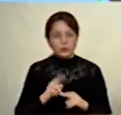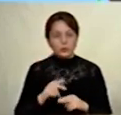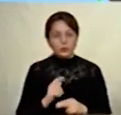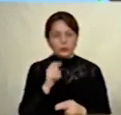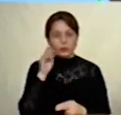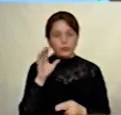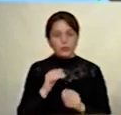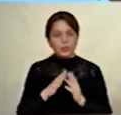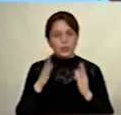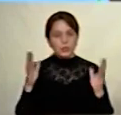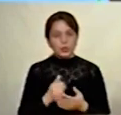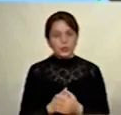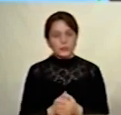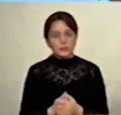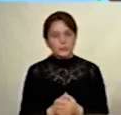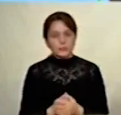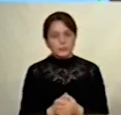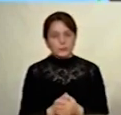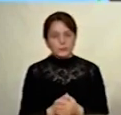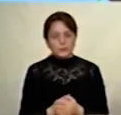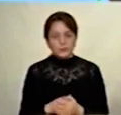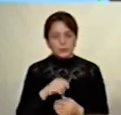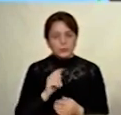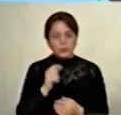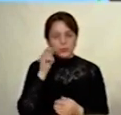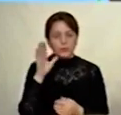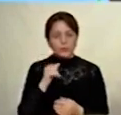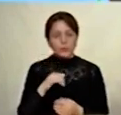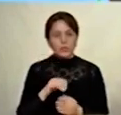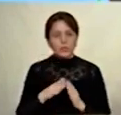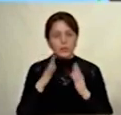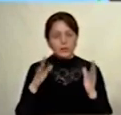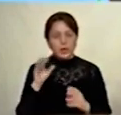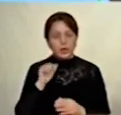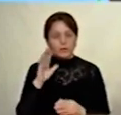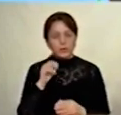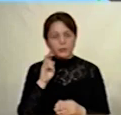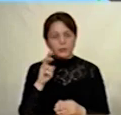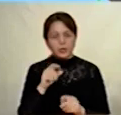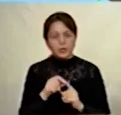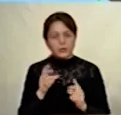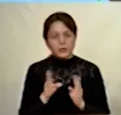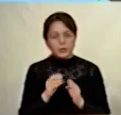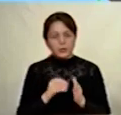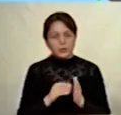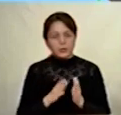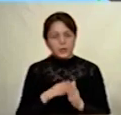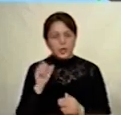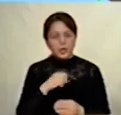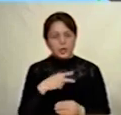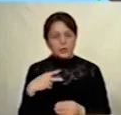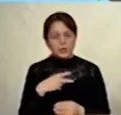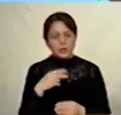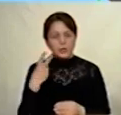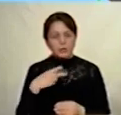enini ko'paytirishimiz kerak bo'ladi. Demak, bo'yi va enini A va B harflari bilan belgilab oladigan bo'lsak, A teng